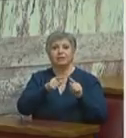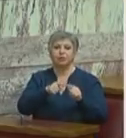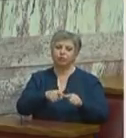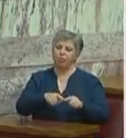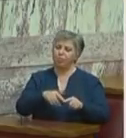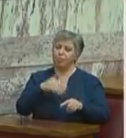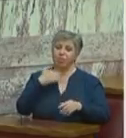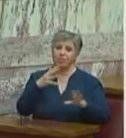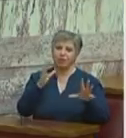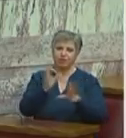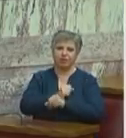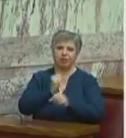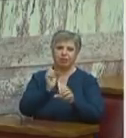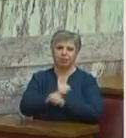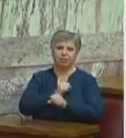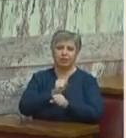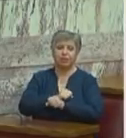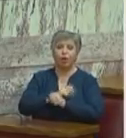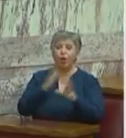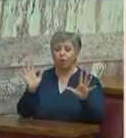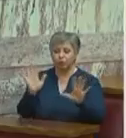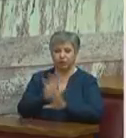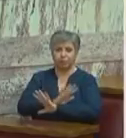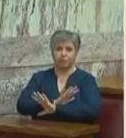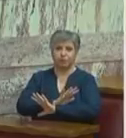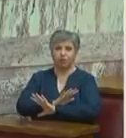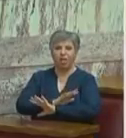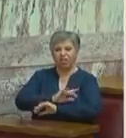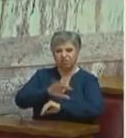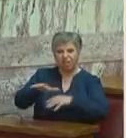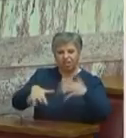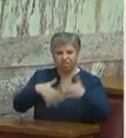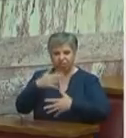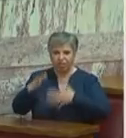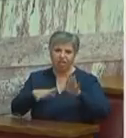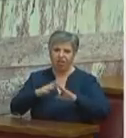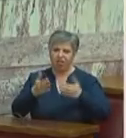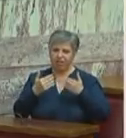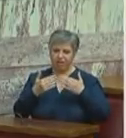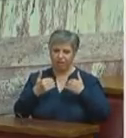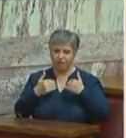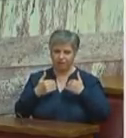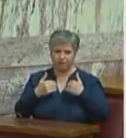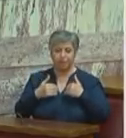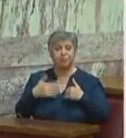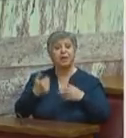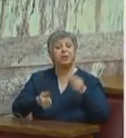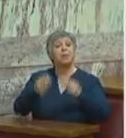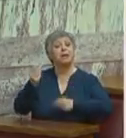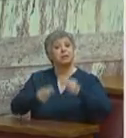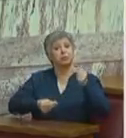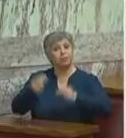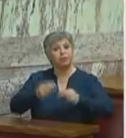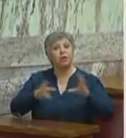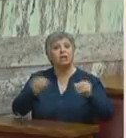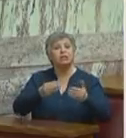δεν θα περάσει. Η αλλίωση των θεσμών θα ανακοπεί. Υπάρχει πρόβλημα δικαιοσύνης,